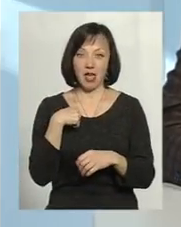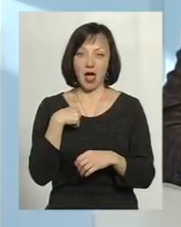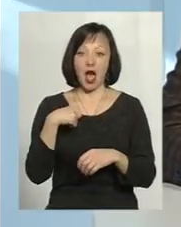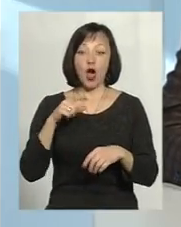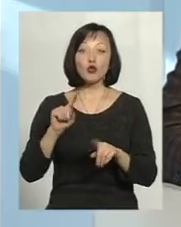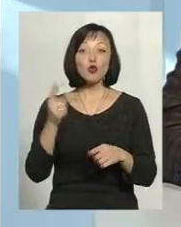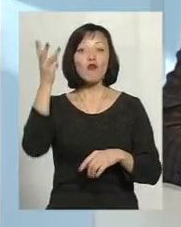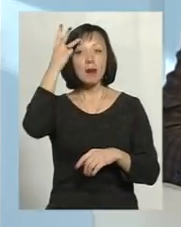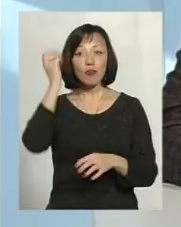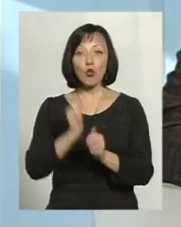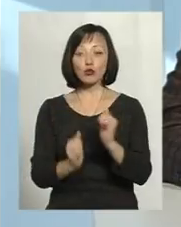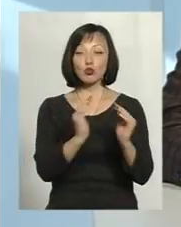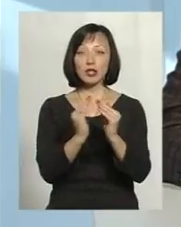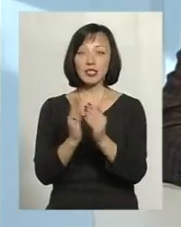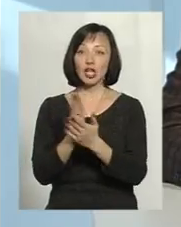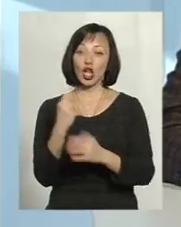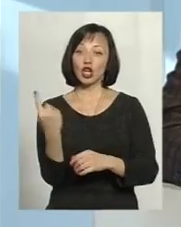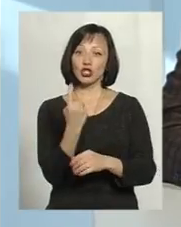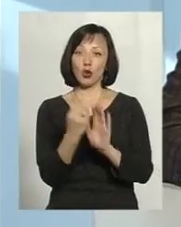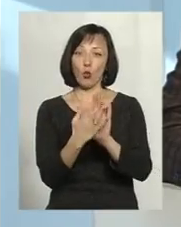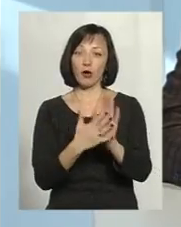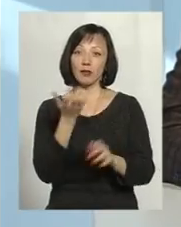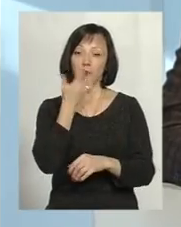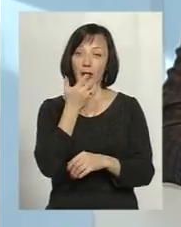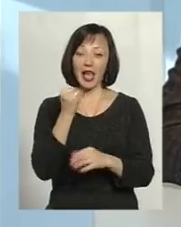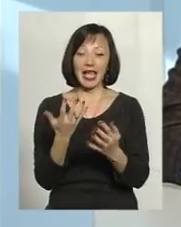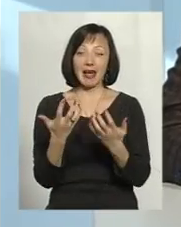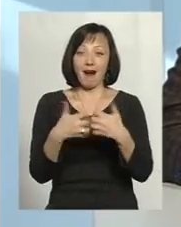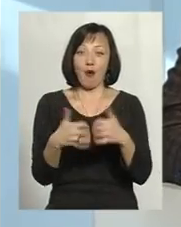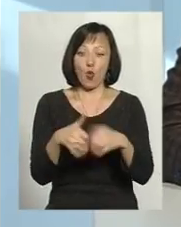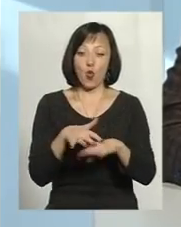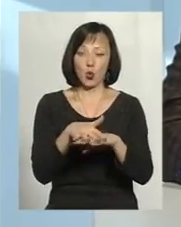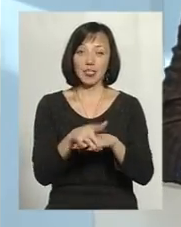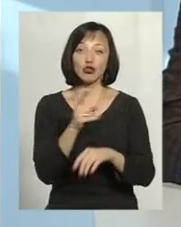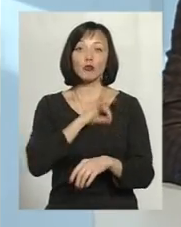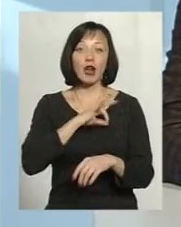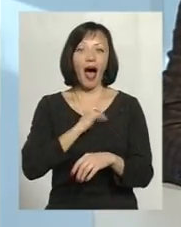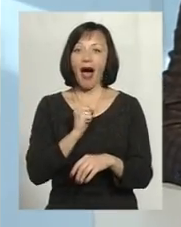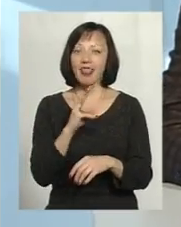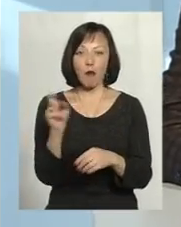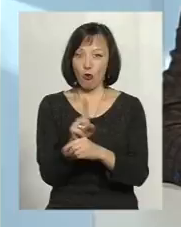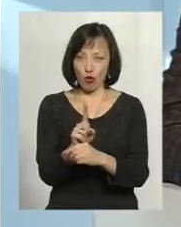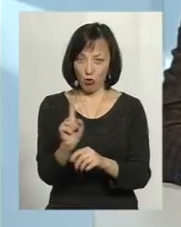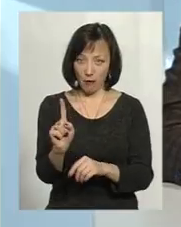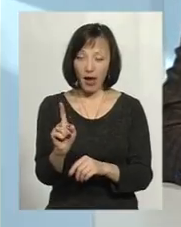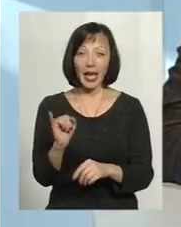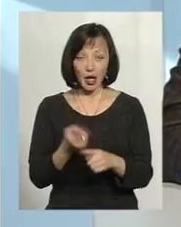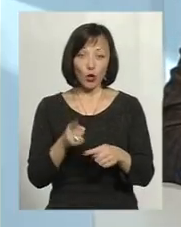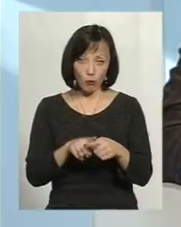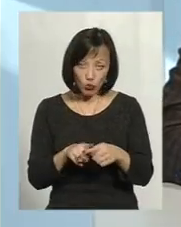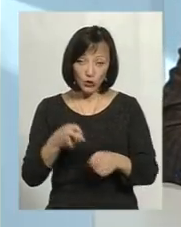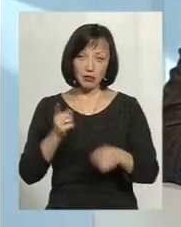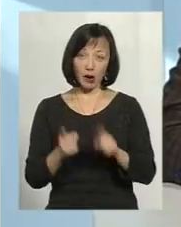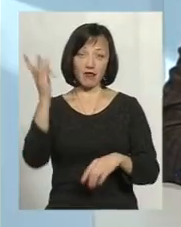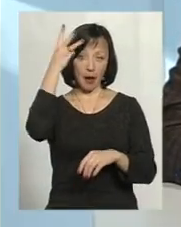що в Хмельницькому в кожному будинку стоїть лічильник обліку тепла і рахується по тому, що спожили, а не по нормах. І тому,